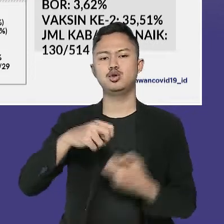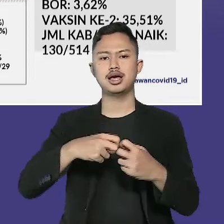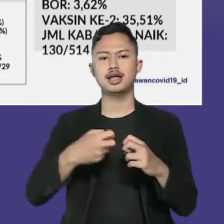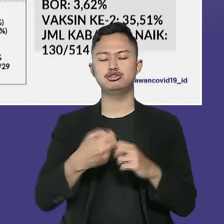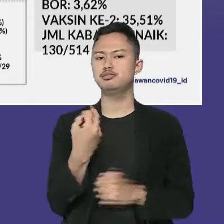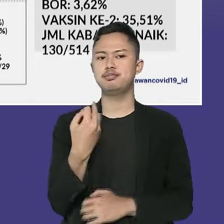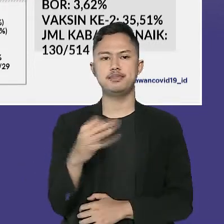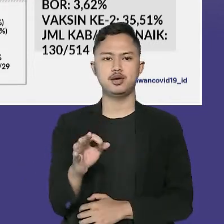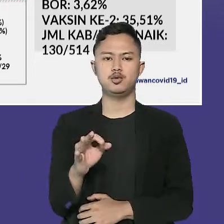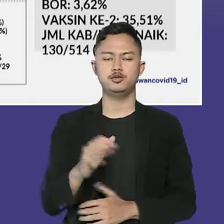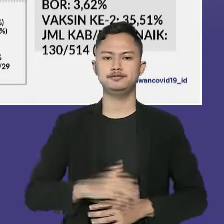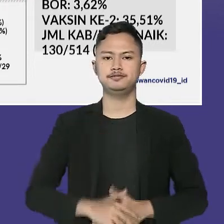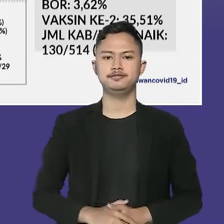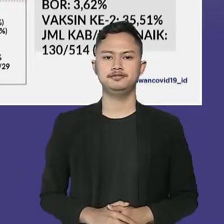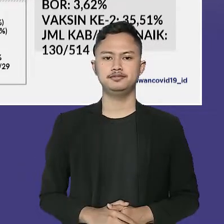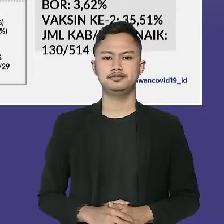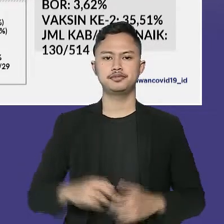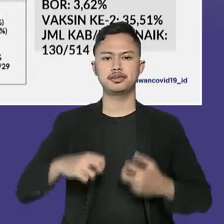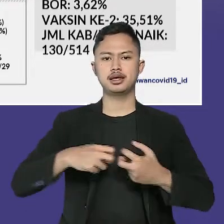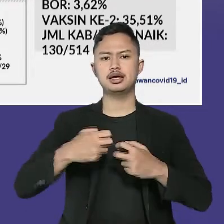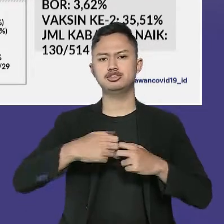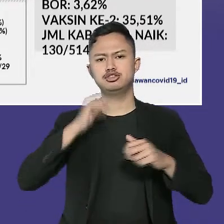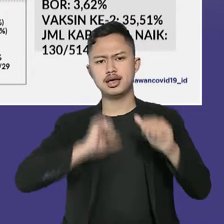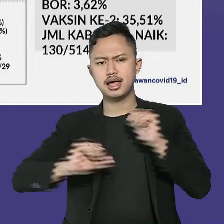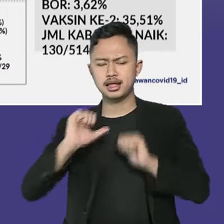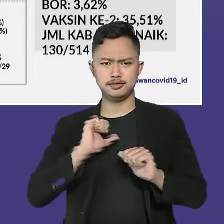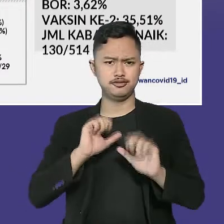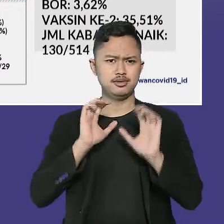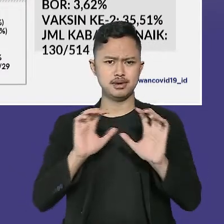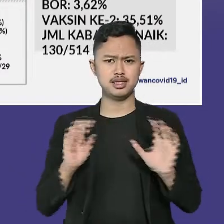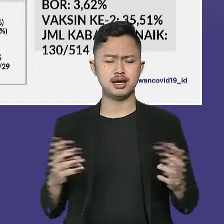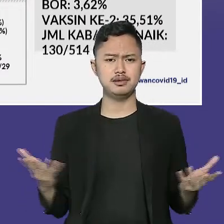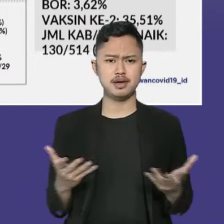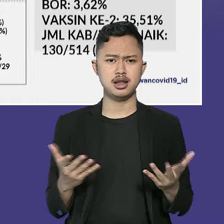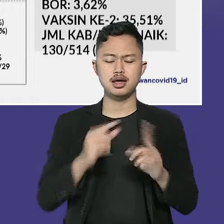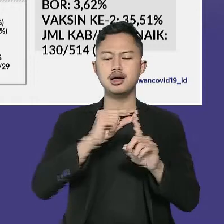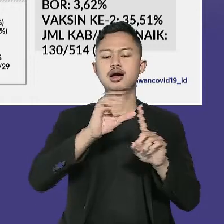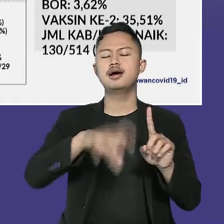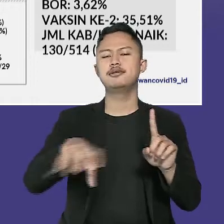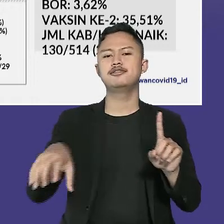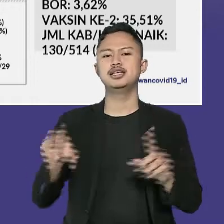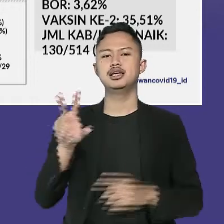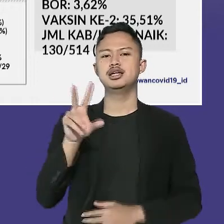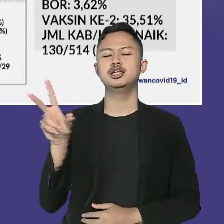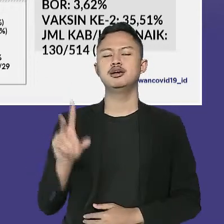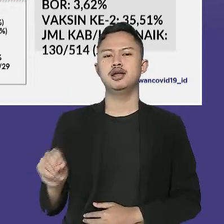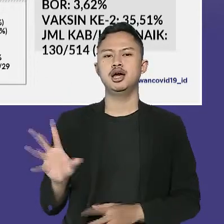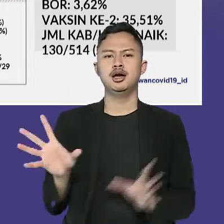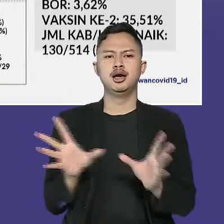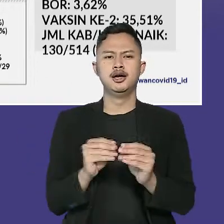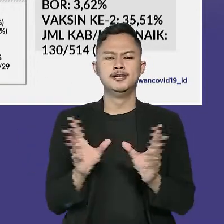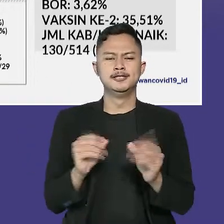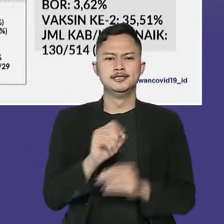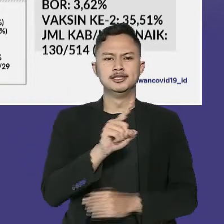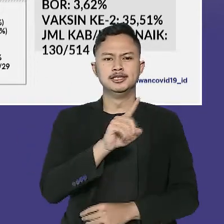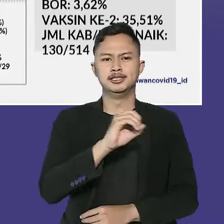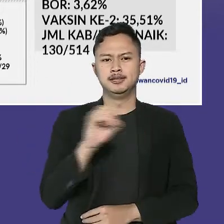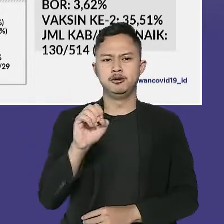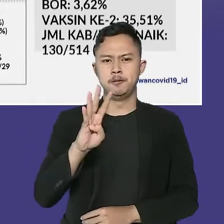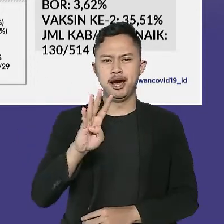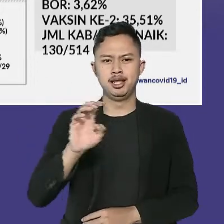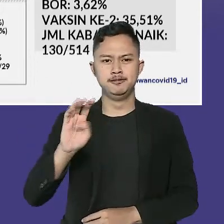baru. Jumlah kasus aktif terbanyak adalah di Provinsi Jawa Barat, yaitu 1.424.